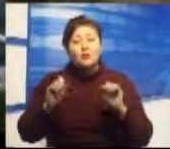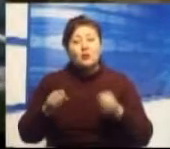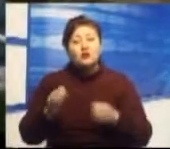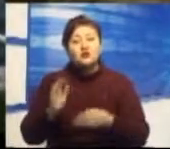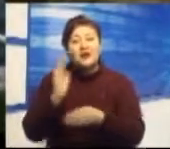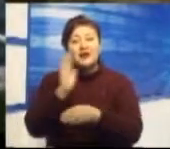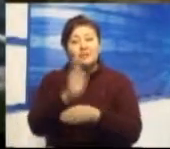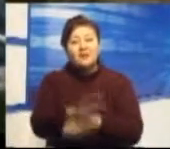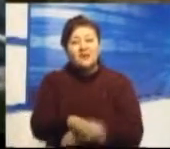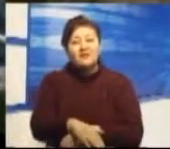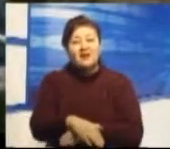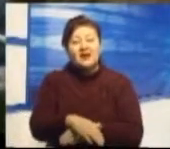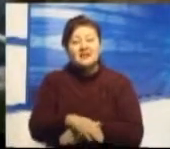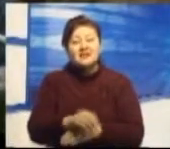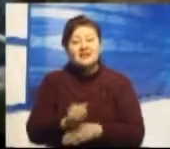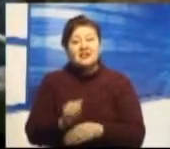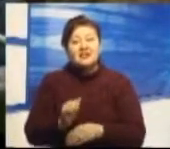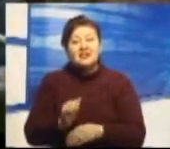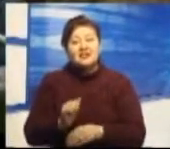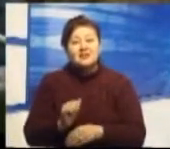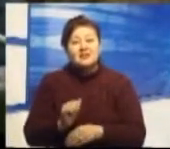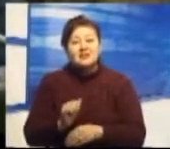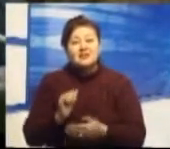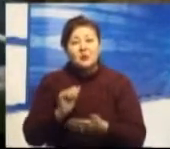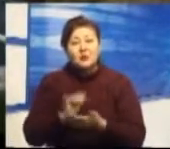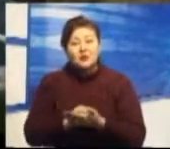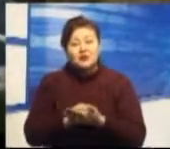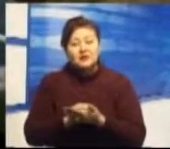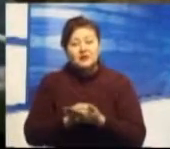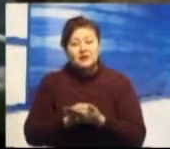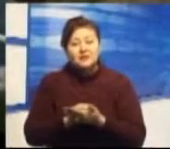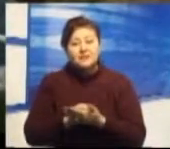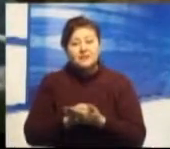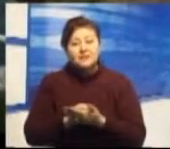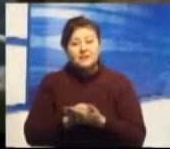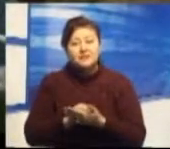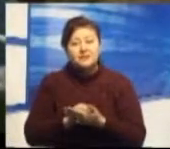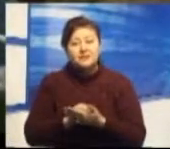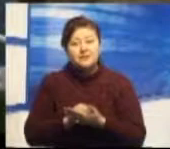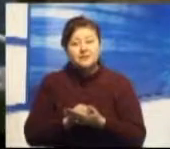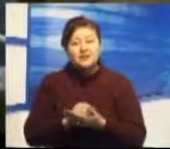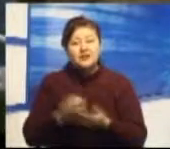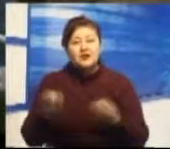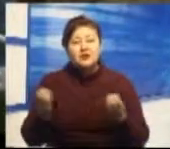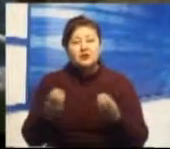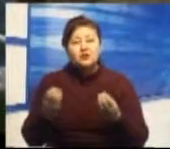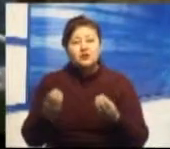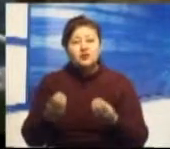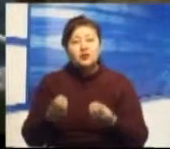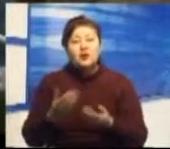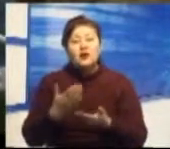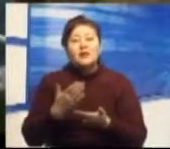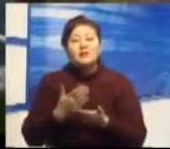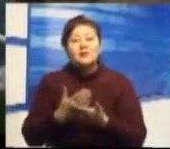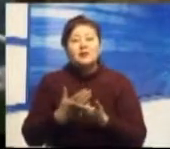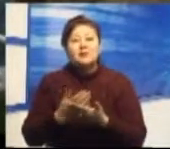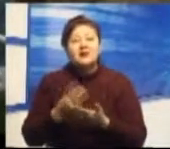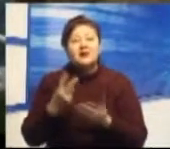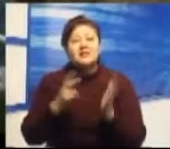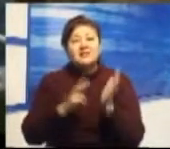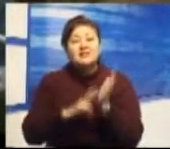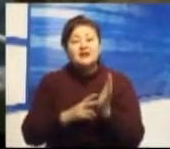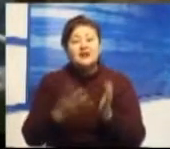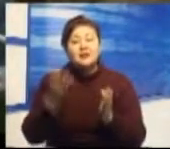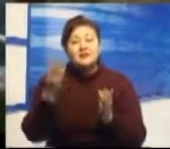болады. Ресми хабарларға жатпайтын ақпаратқа сұрау салған жағдайда жауапты